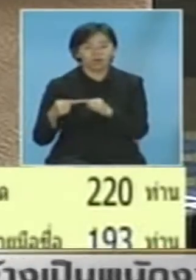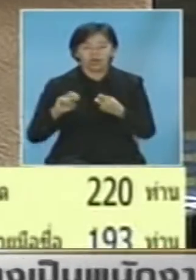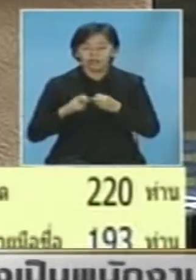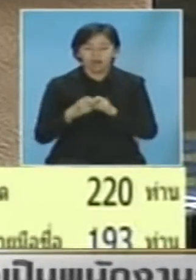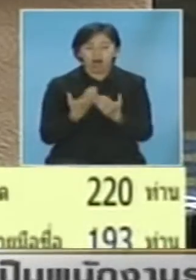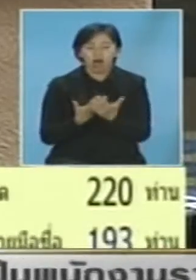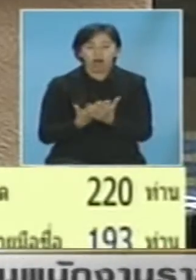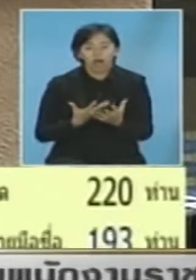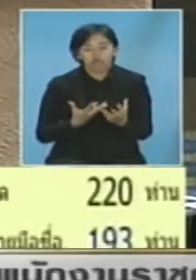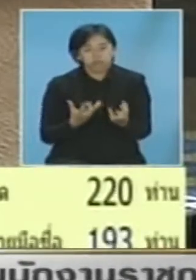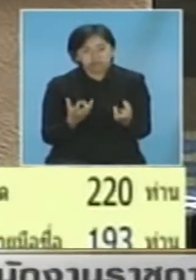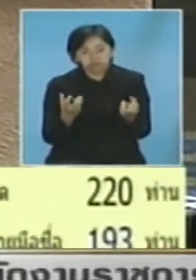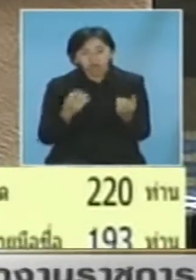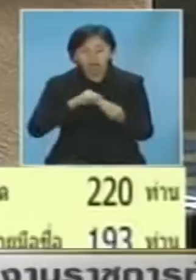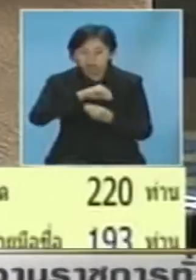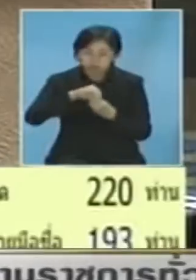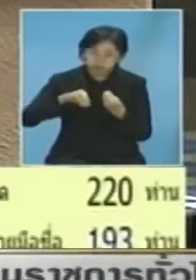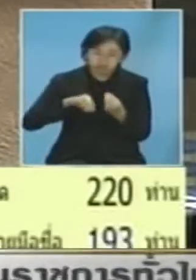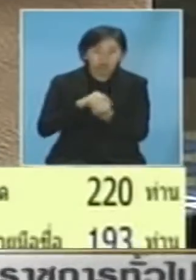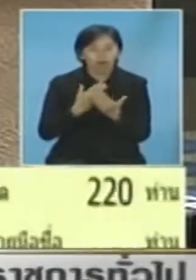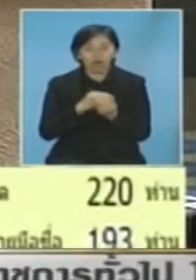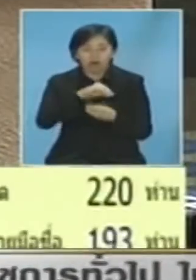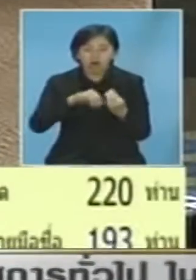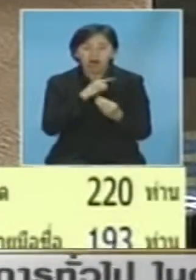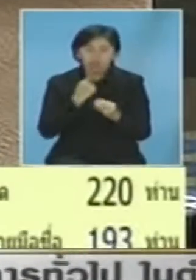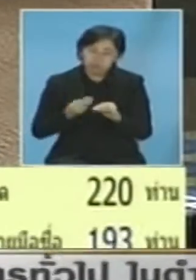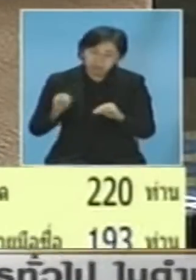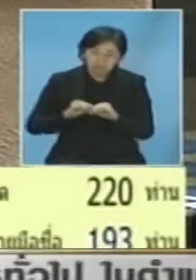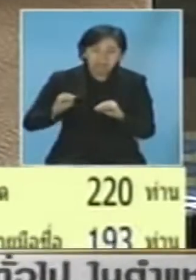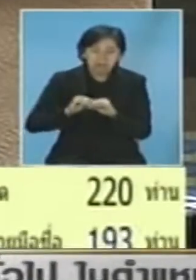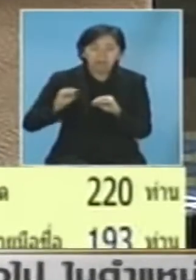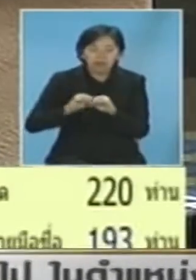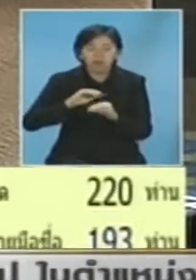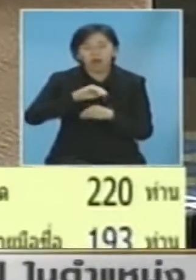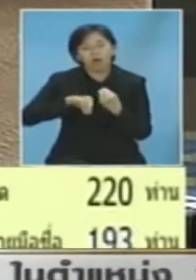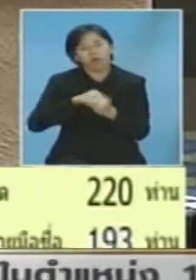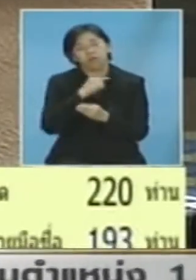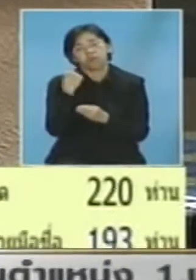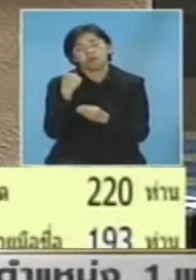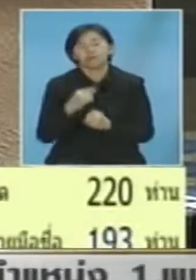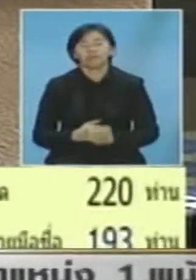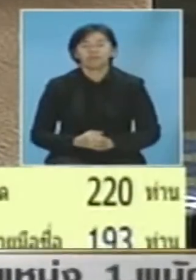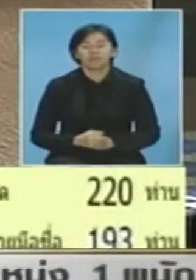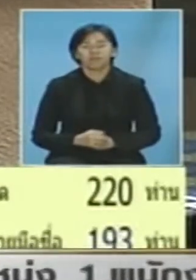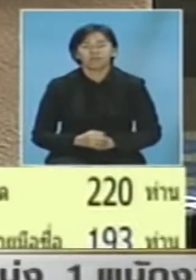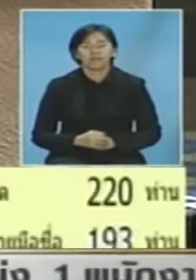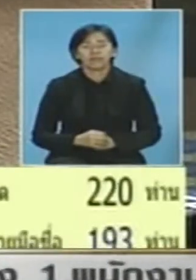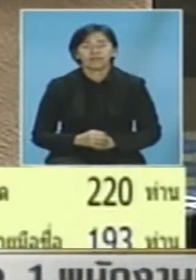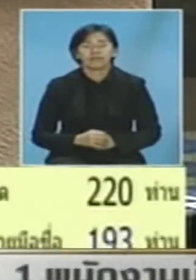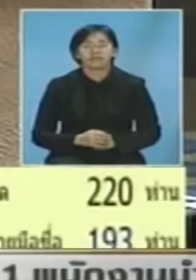ายแก่ประเทศอย่างใหญ่หลวงเพิ่มขึ้นทุกขณะ